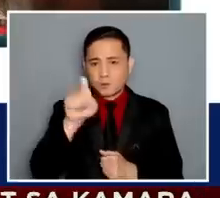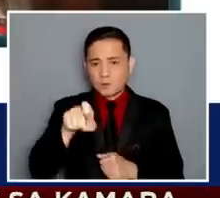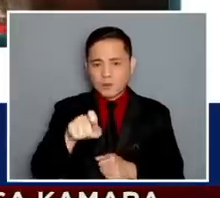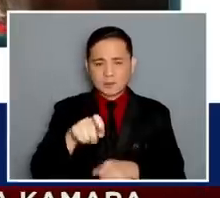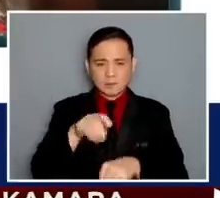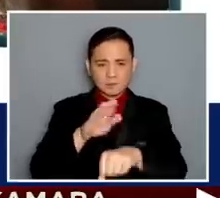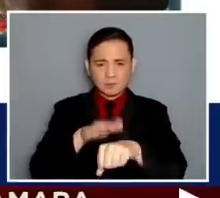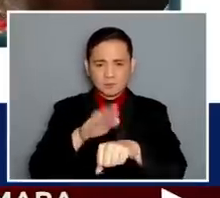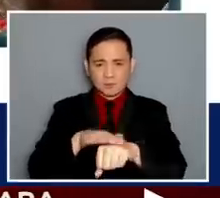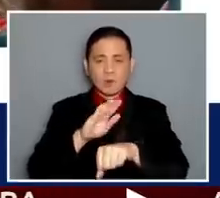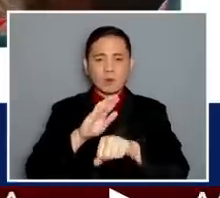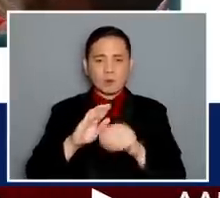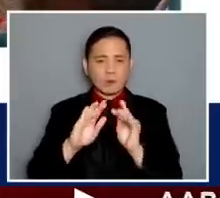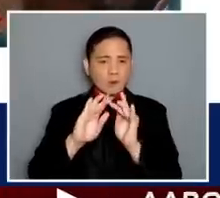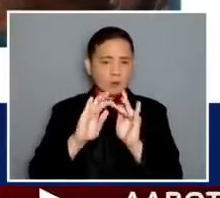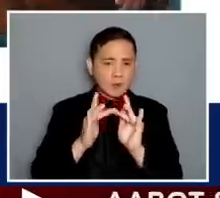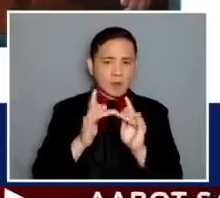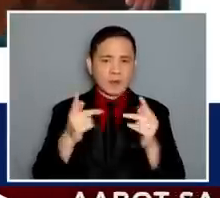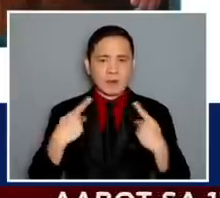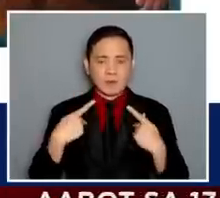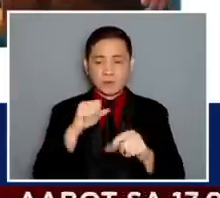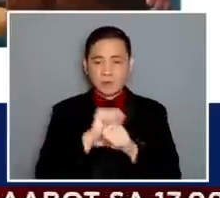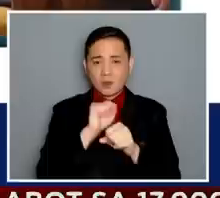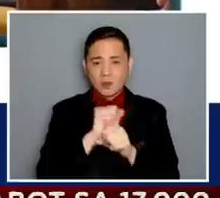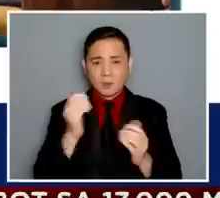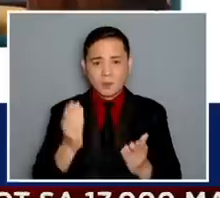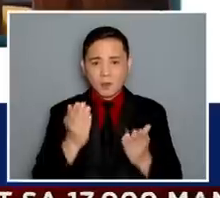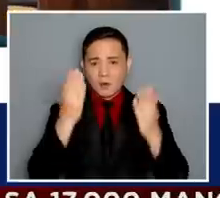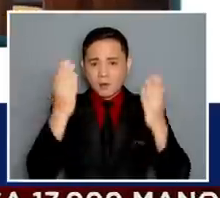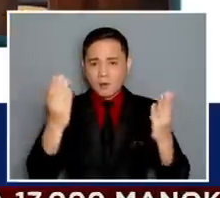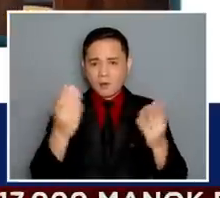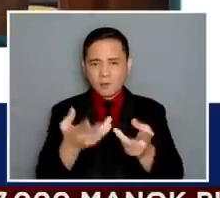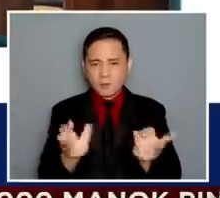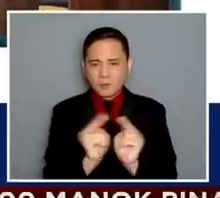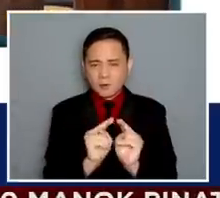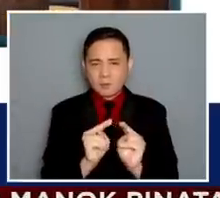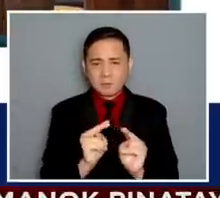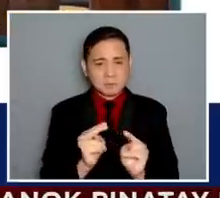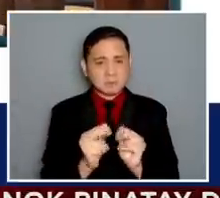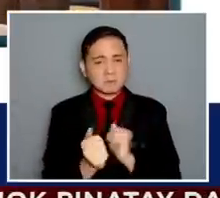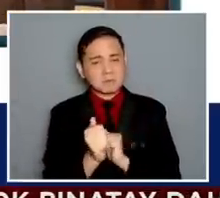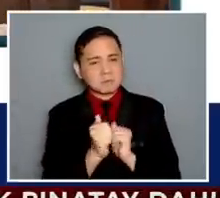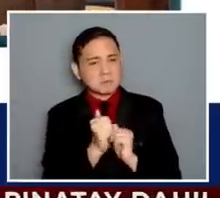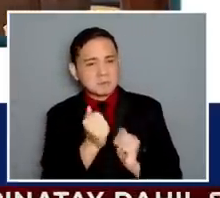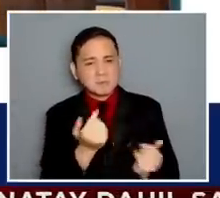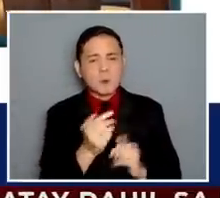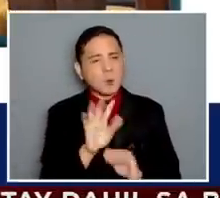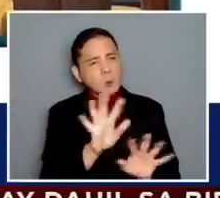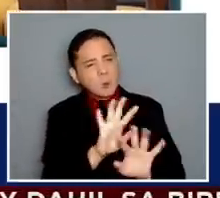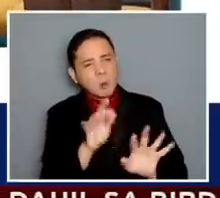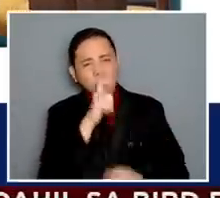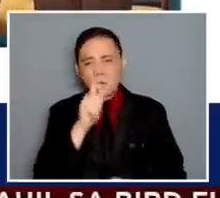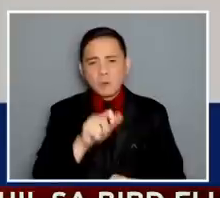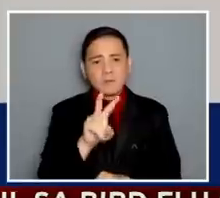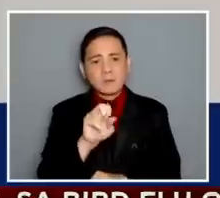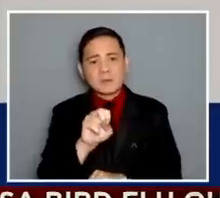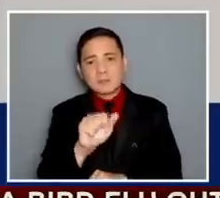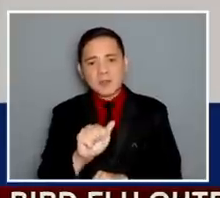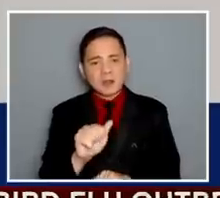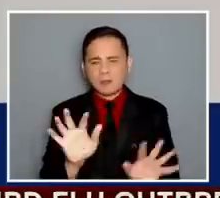these online job offers, because if they're telling you you don't need to get a working visa, just arrive as a tourist, that already is a red